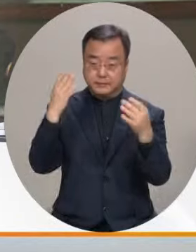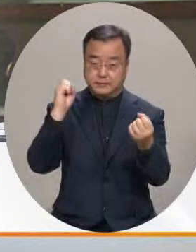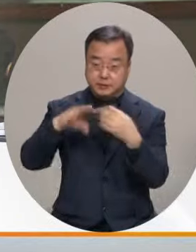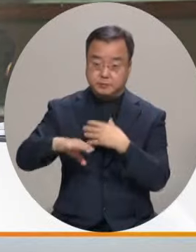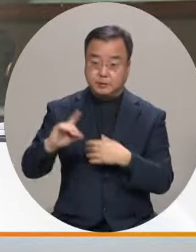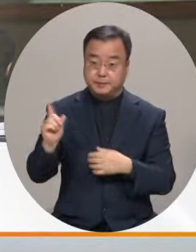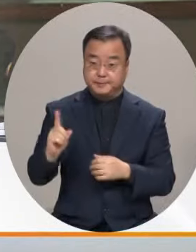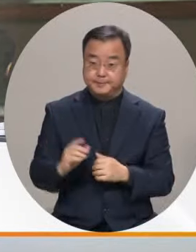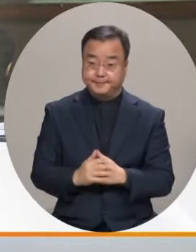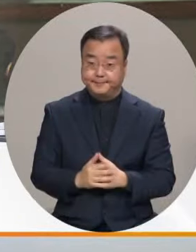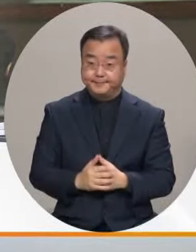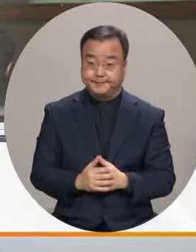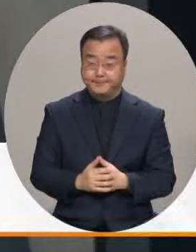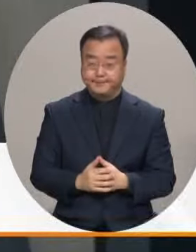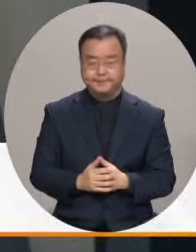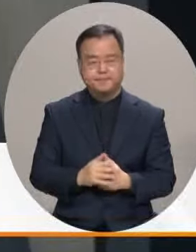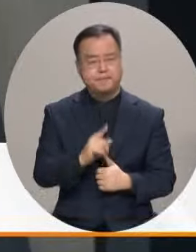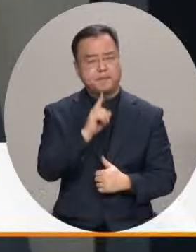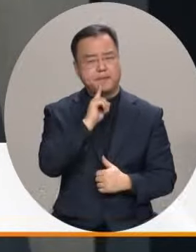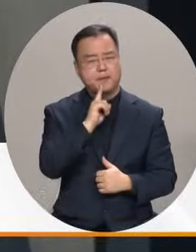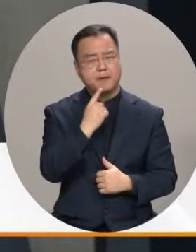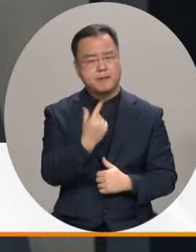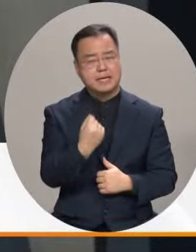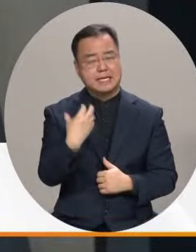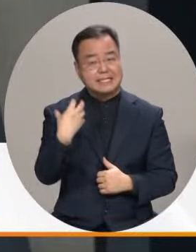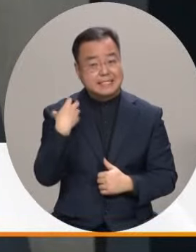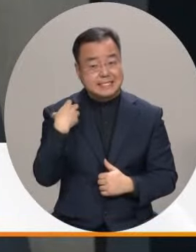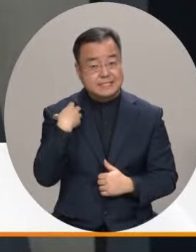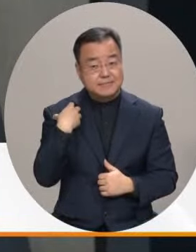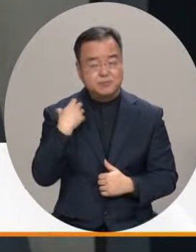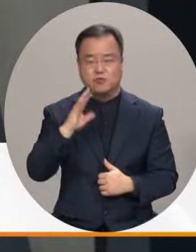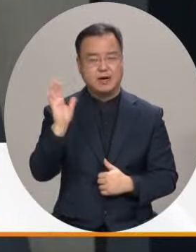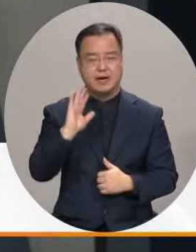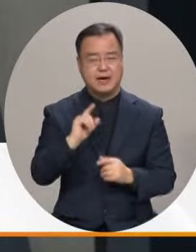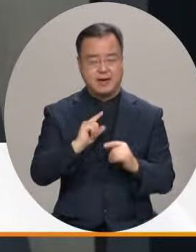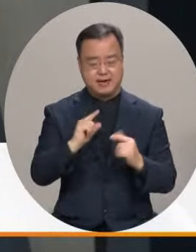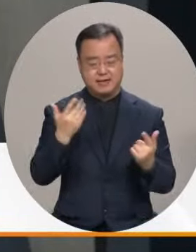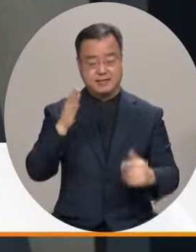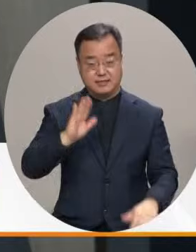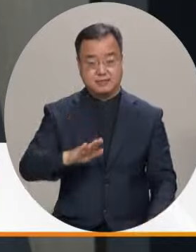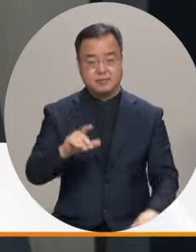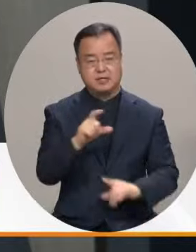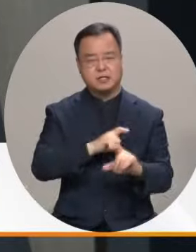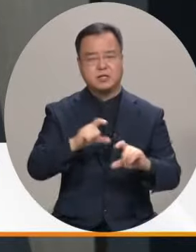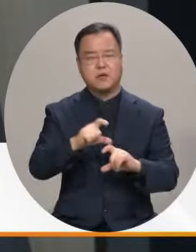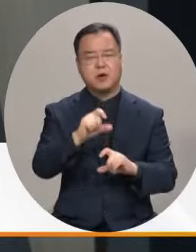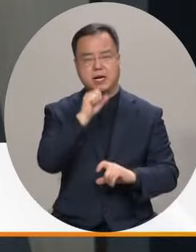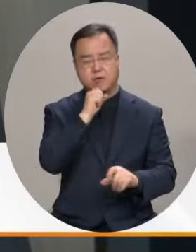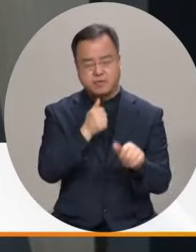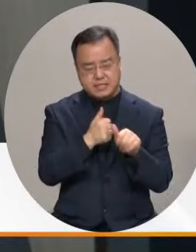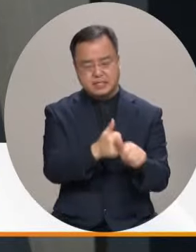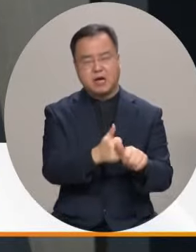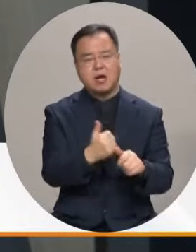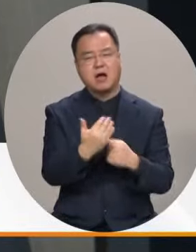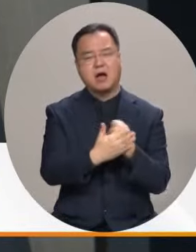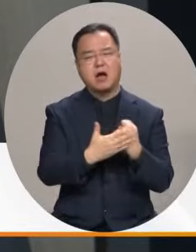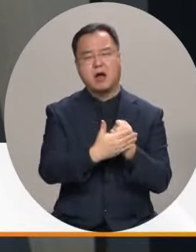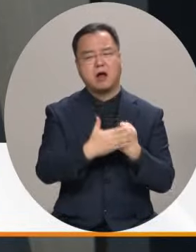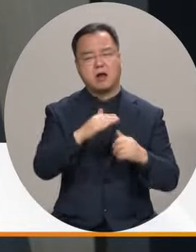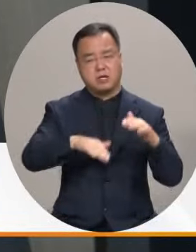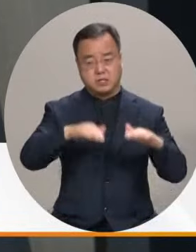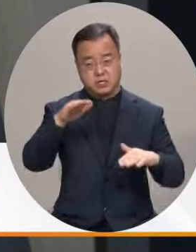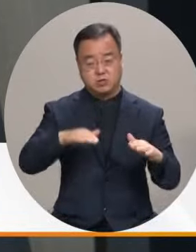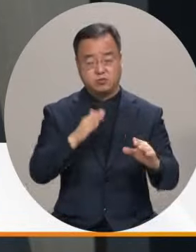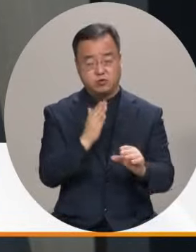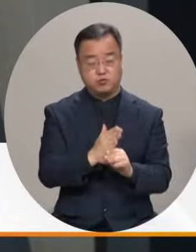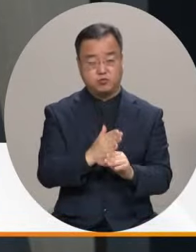어떻습니까네 이게 말씀드린 것처럼 의무화는 아니지만 자산점 따라서 생기는 혜택의 차이가 좀 크다 보니까